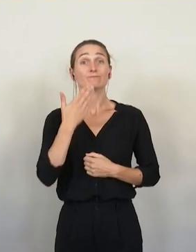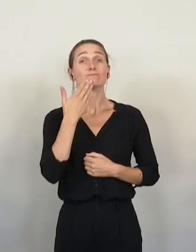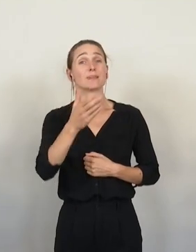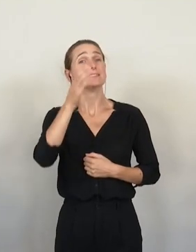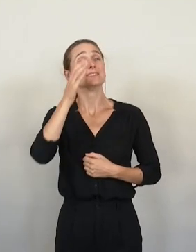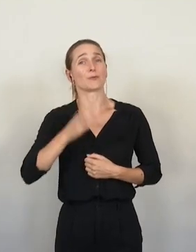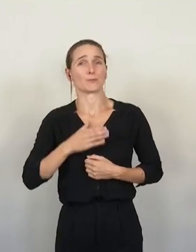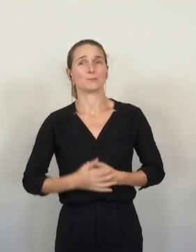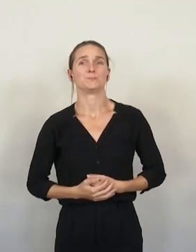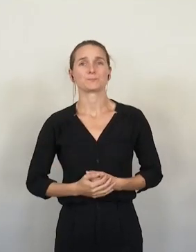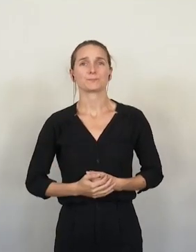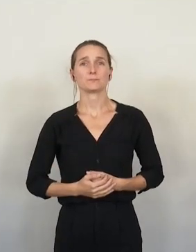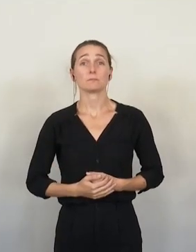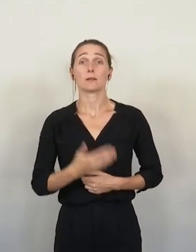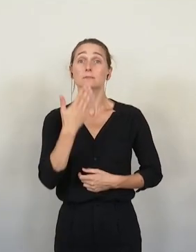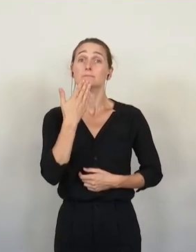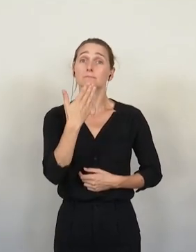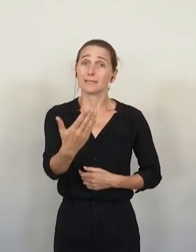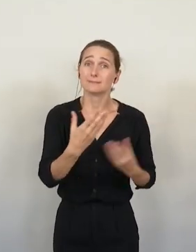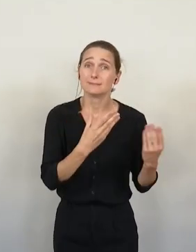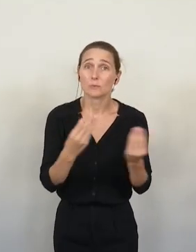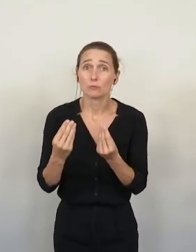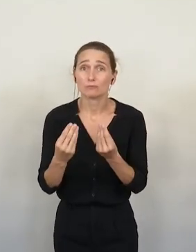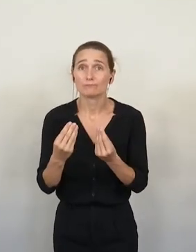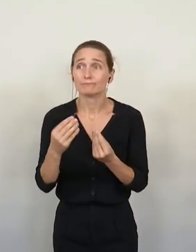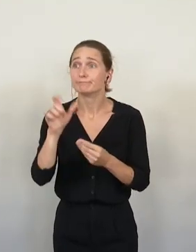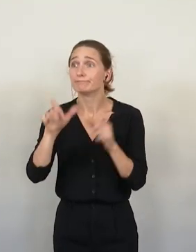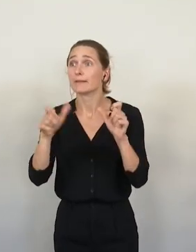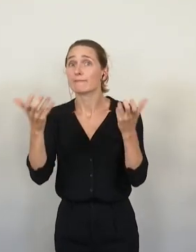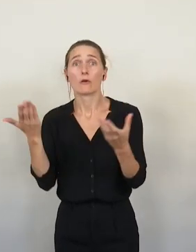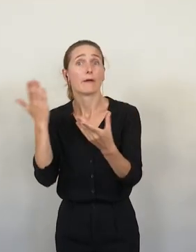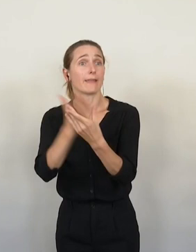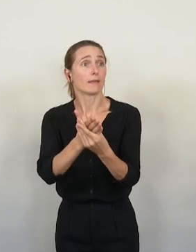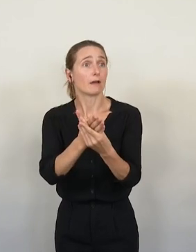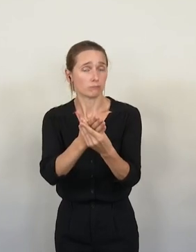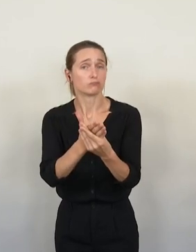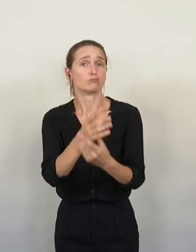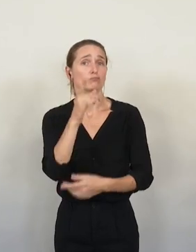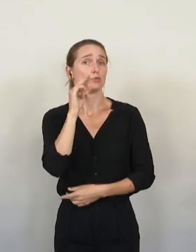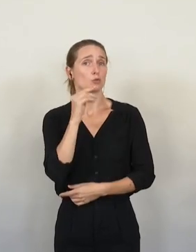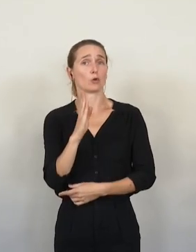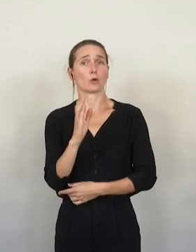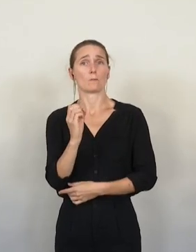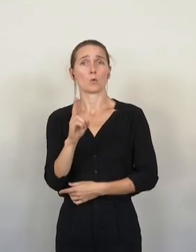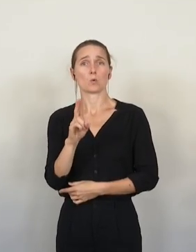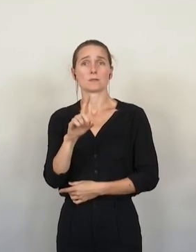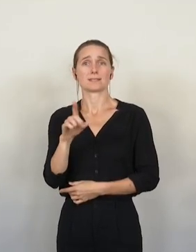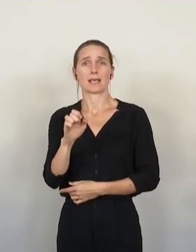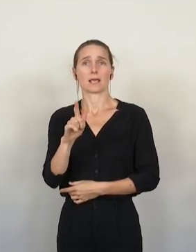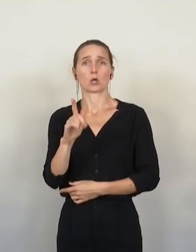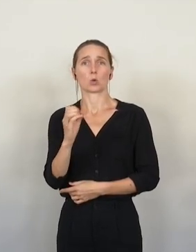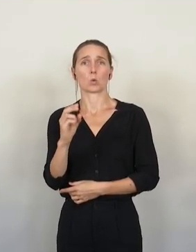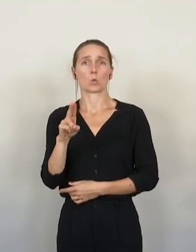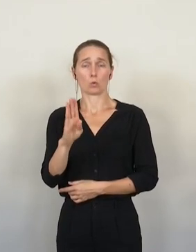remercions merci beaucoup des interventions monsieur Bouz la